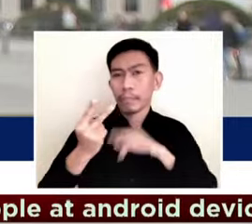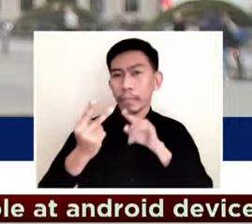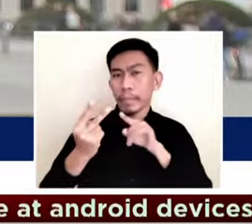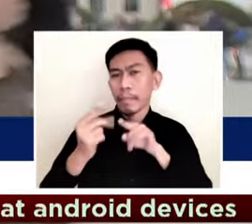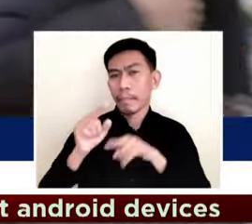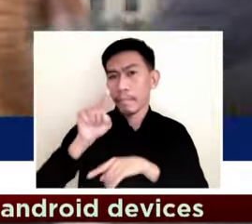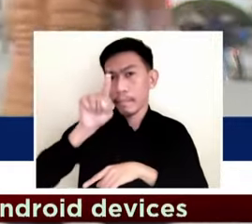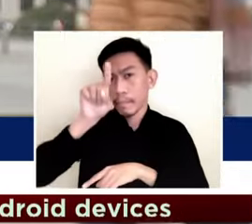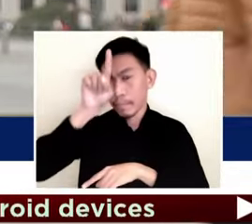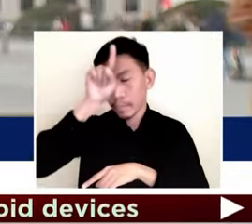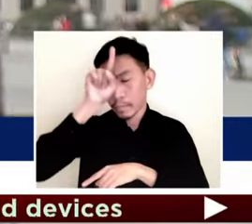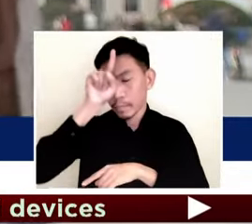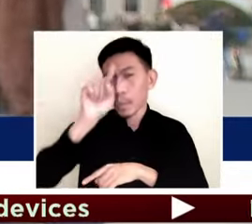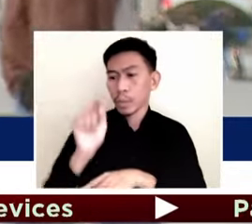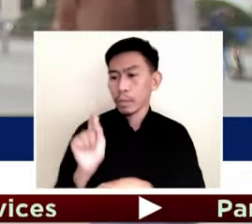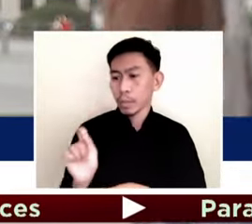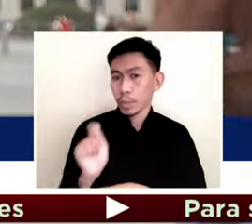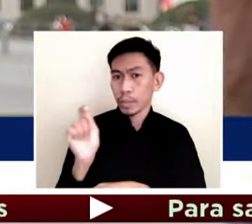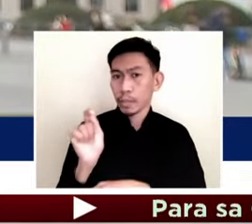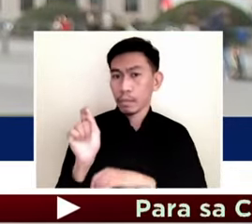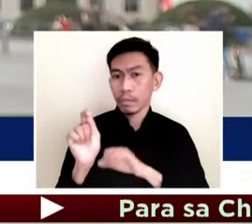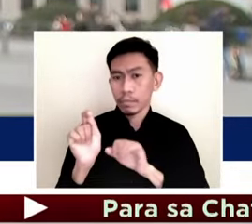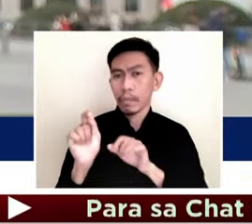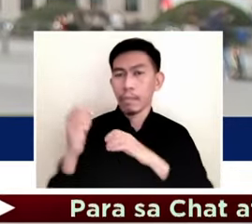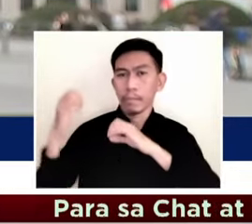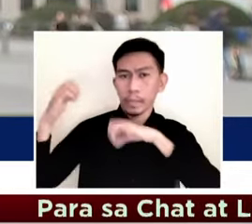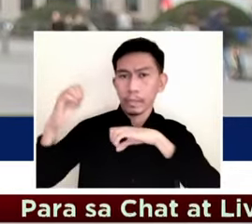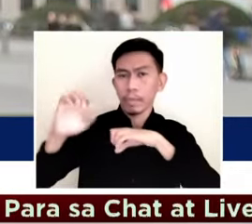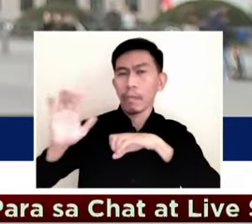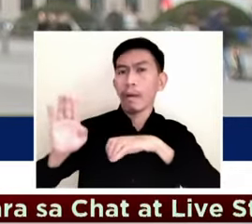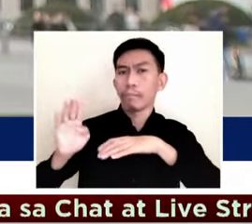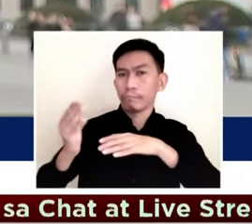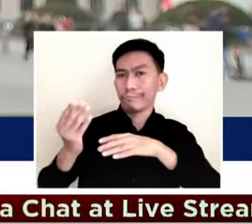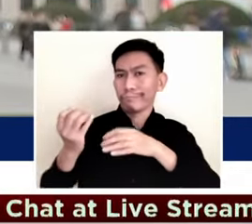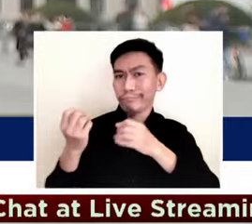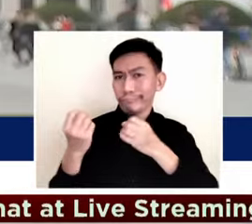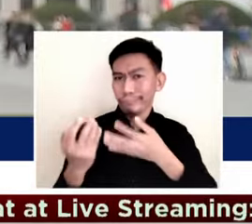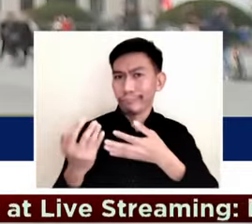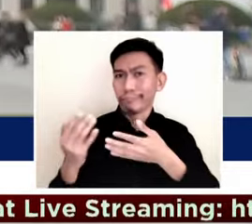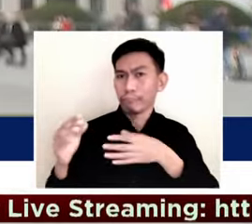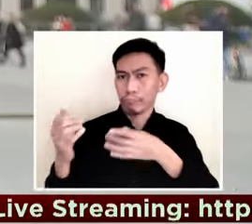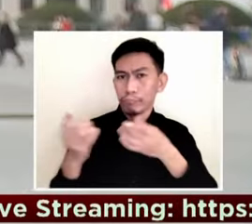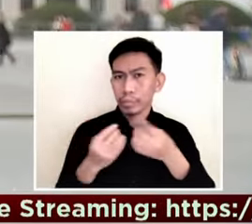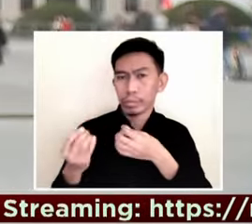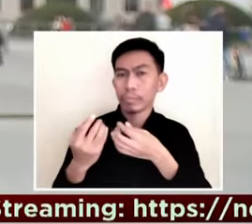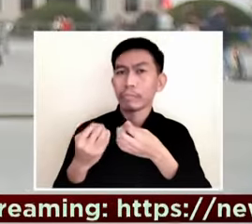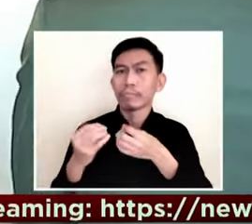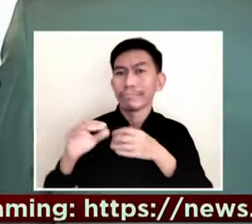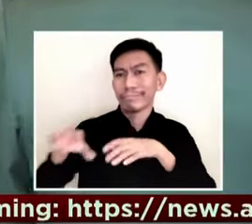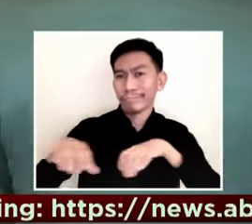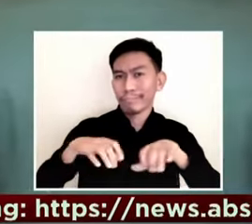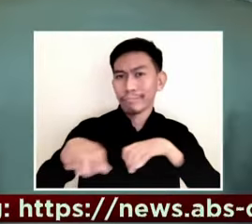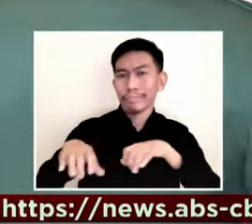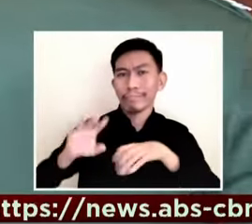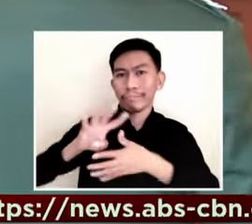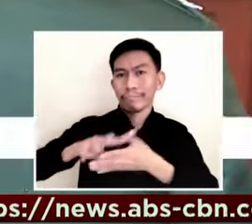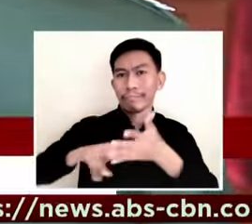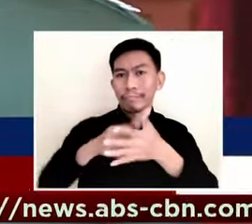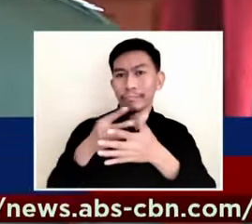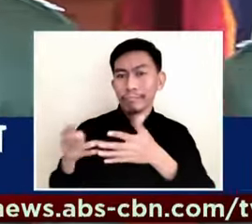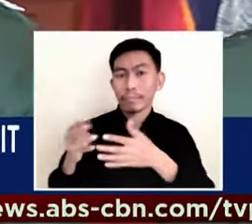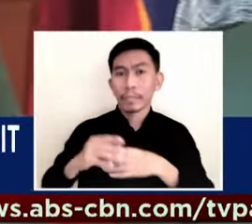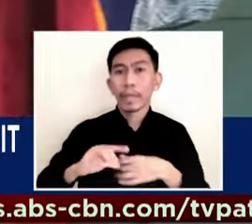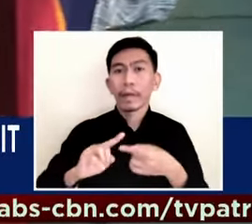doon pa lang natin inaasahang bubuhos ang schedule of activities ni Pangulo Marcos. Uunahin niya, Henry, ang pakikipagpulong sa leader